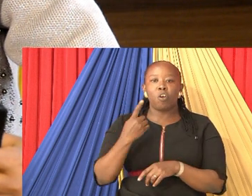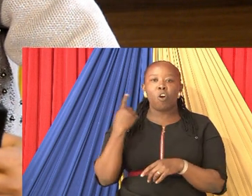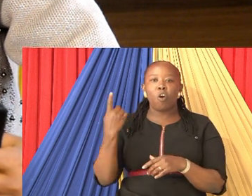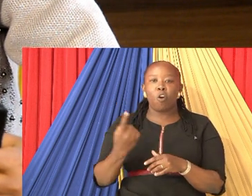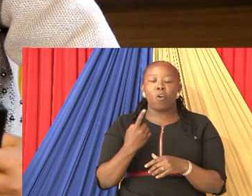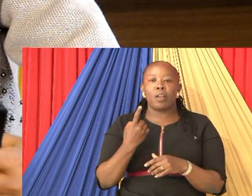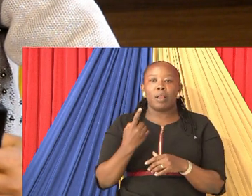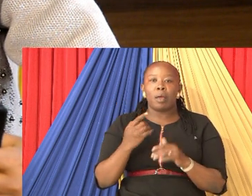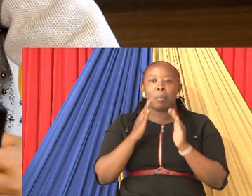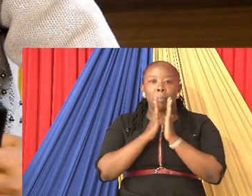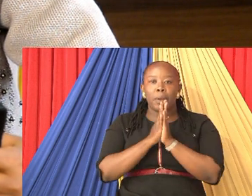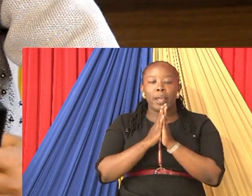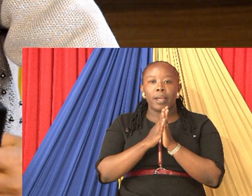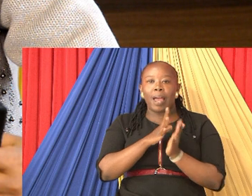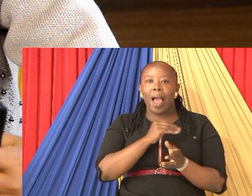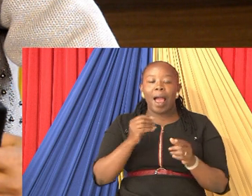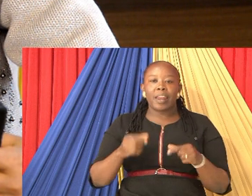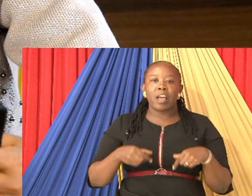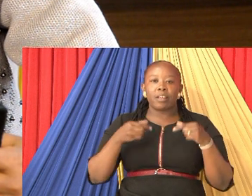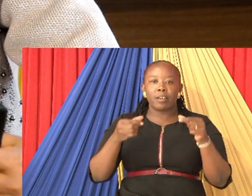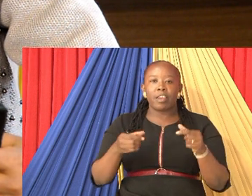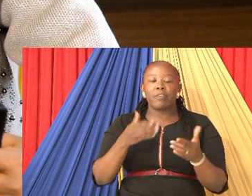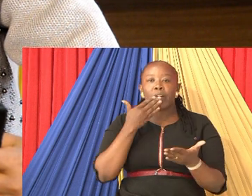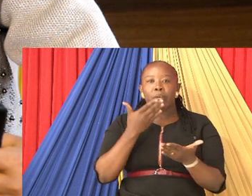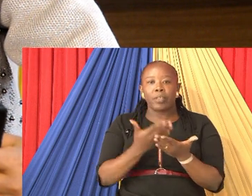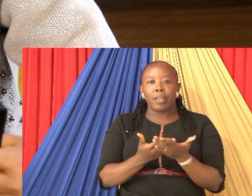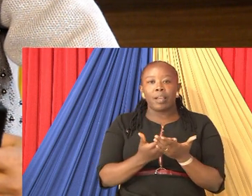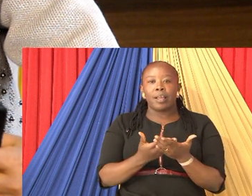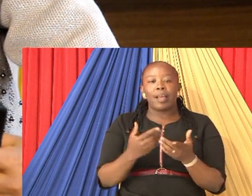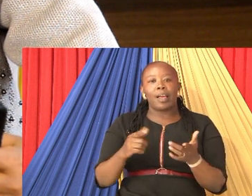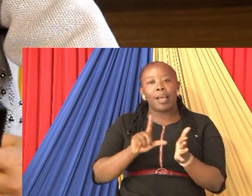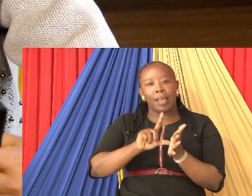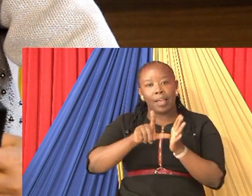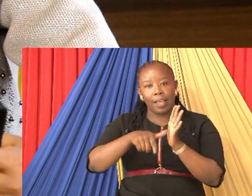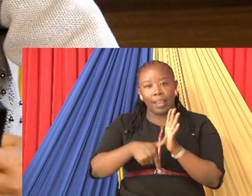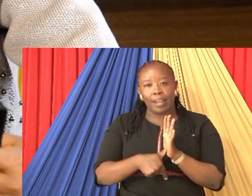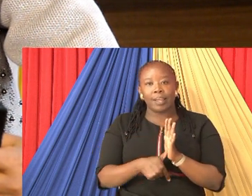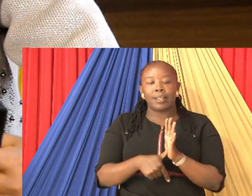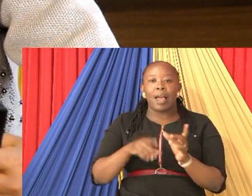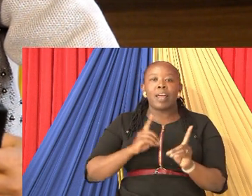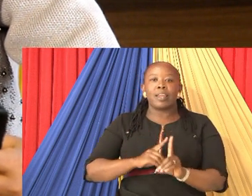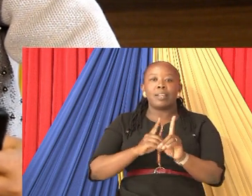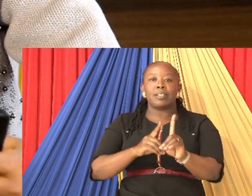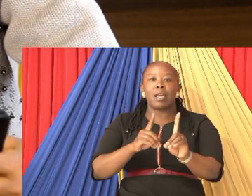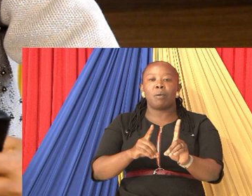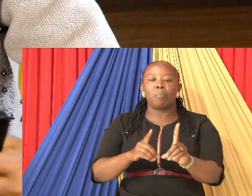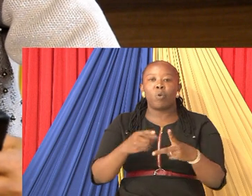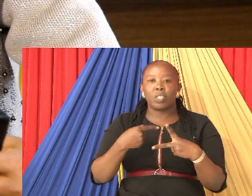akawapa wanafunzi, wakaanza kugawia watu. Na inasemekana waliokota hata vikapu